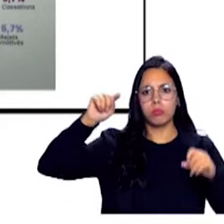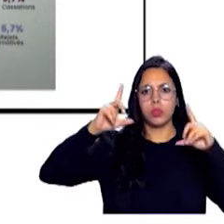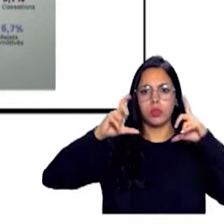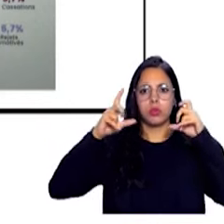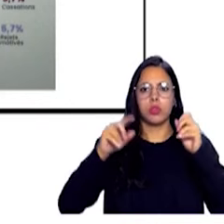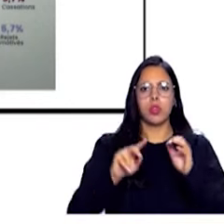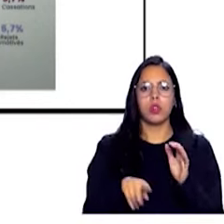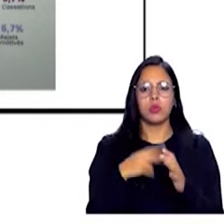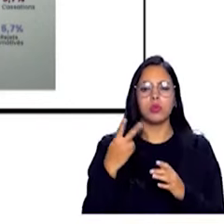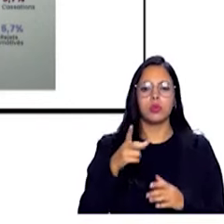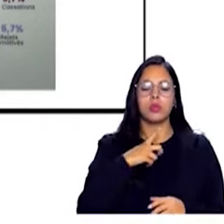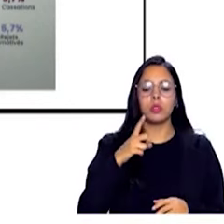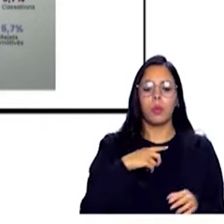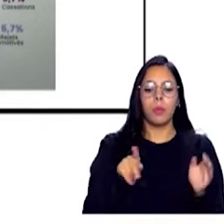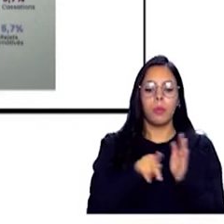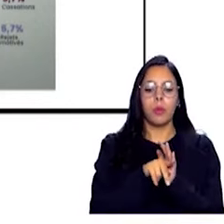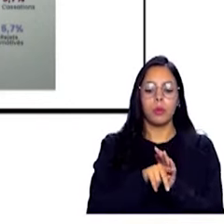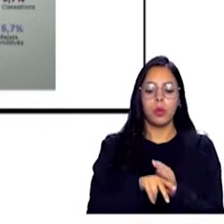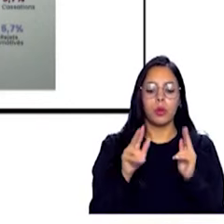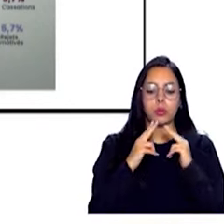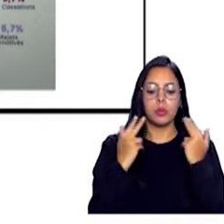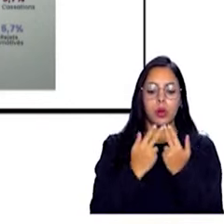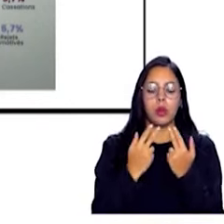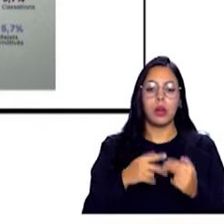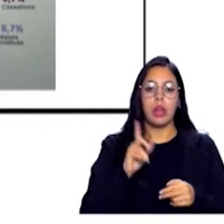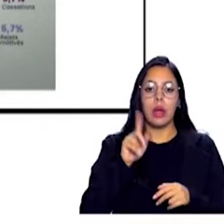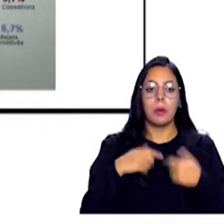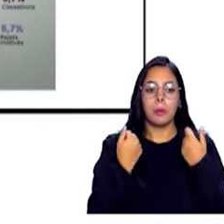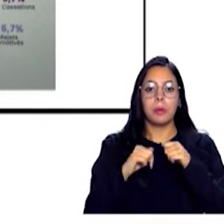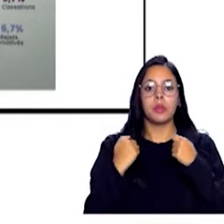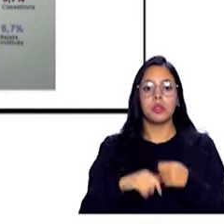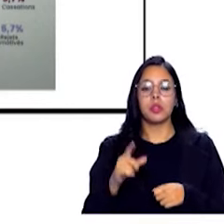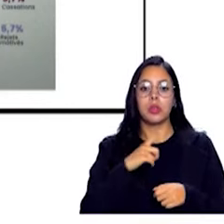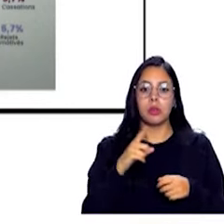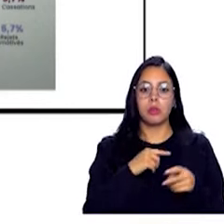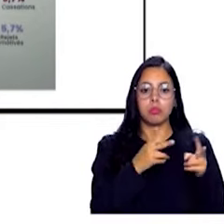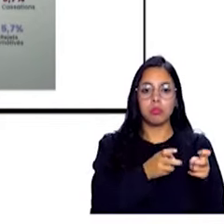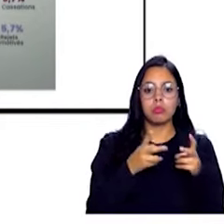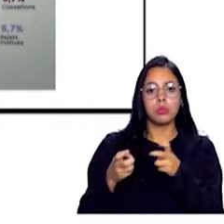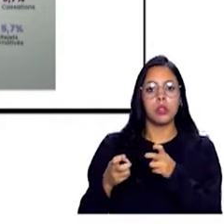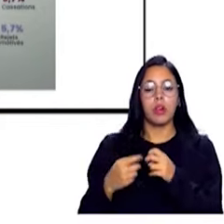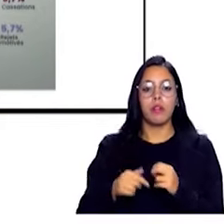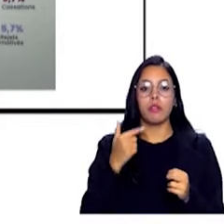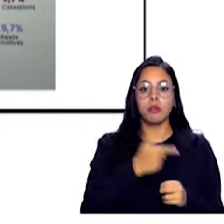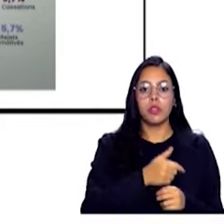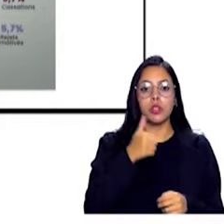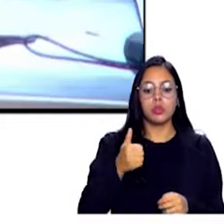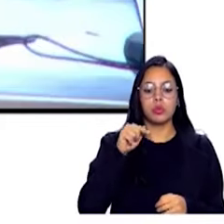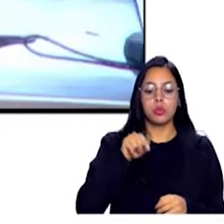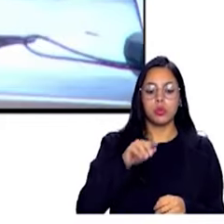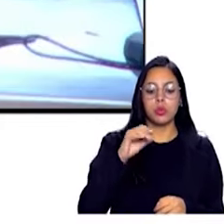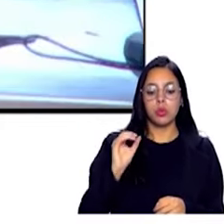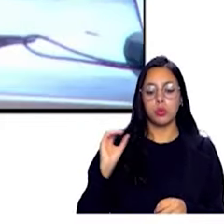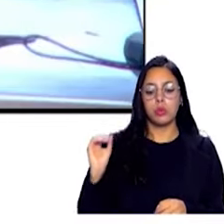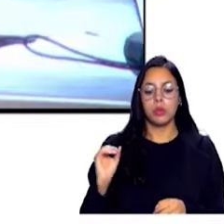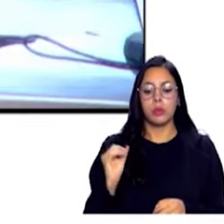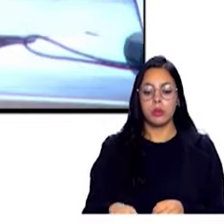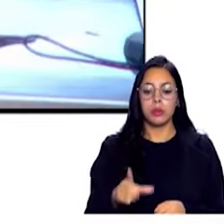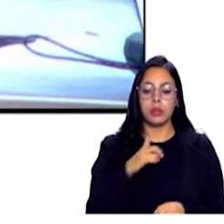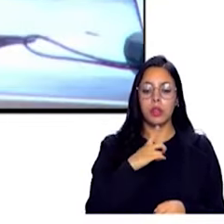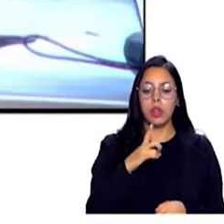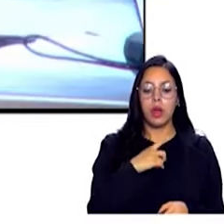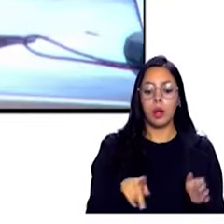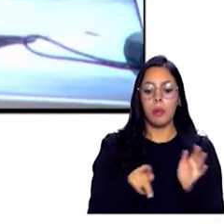bien voir en Plus que dans les 21000 décisions de dans les 21000 pourvoi à la cour de cassation Il n'y a